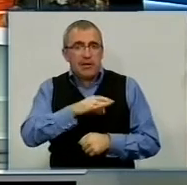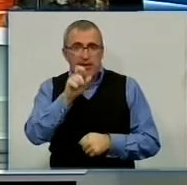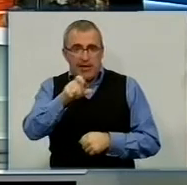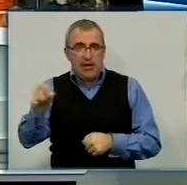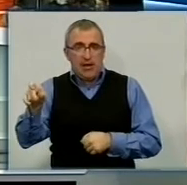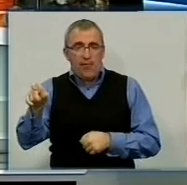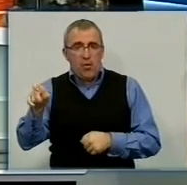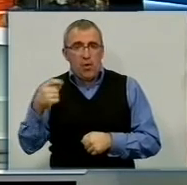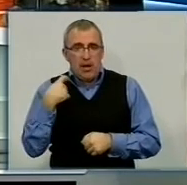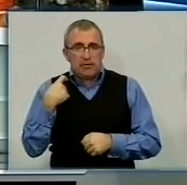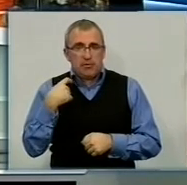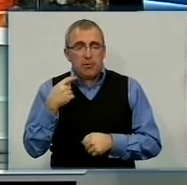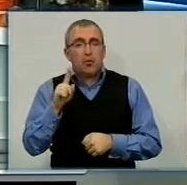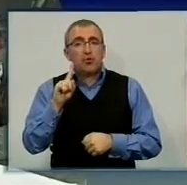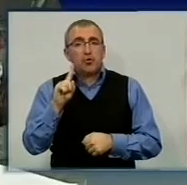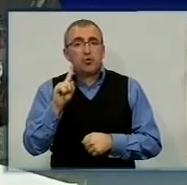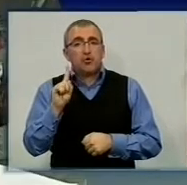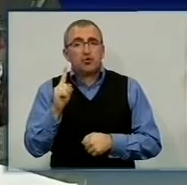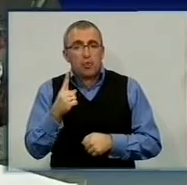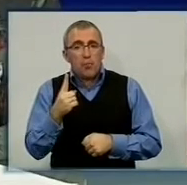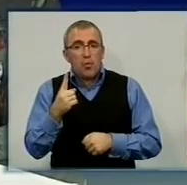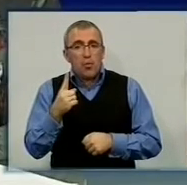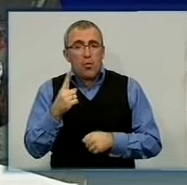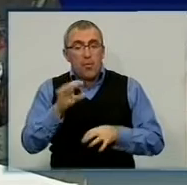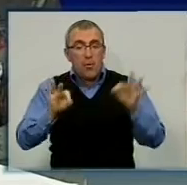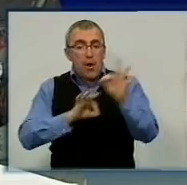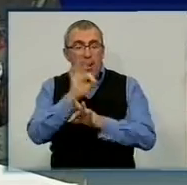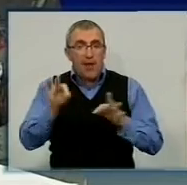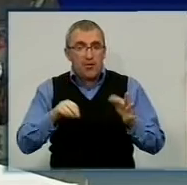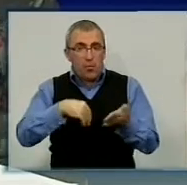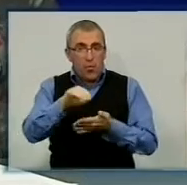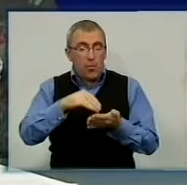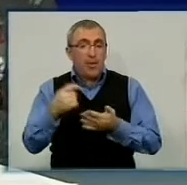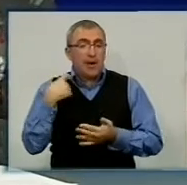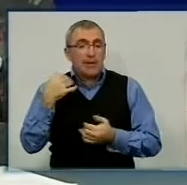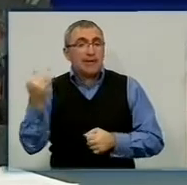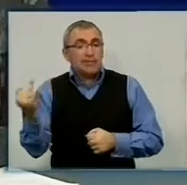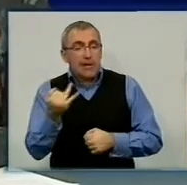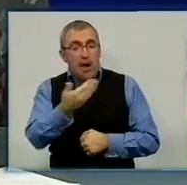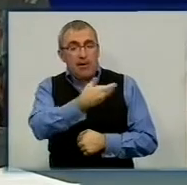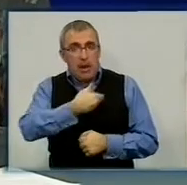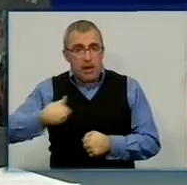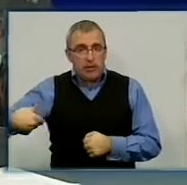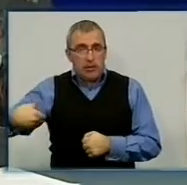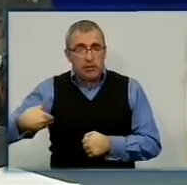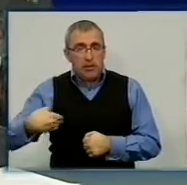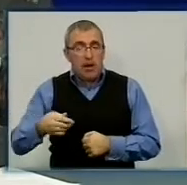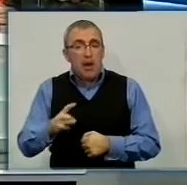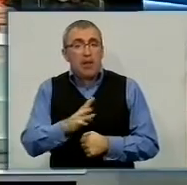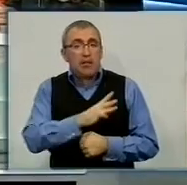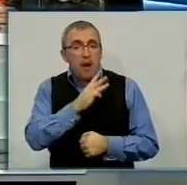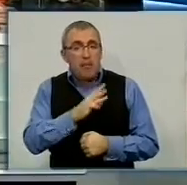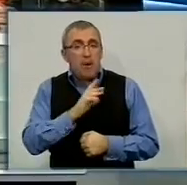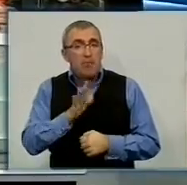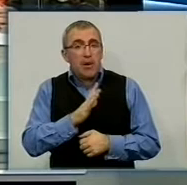Е чому саме е проект купую кіровоградське він так цікавий для нас тому що намагання були в